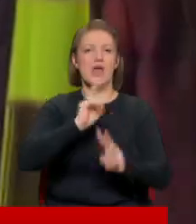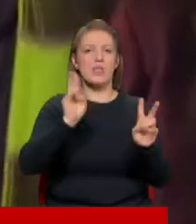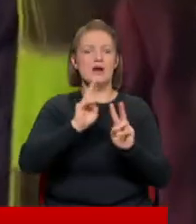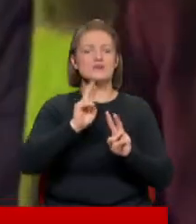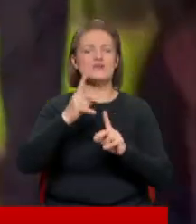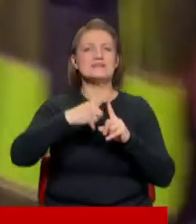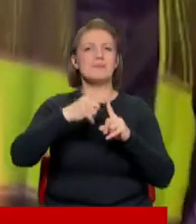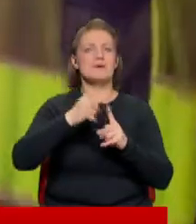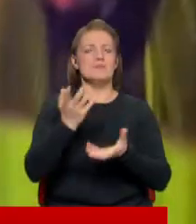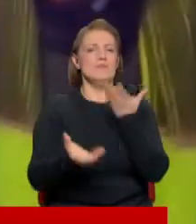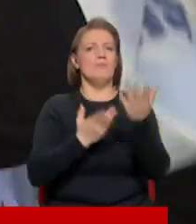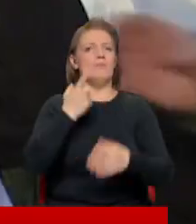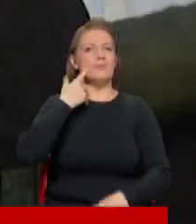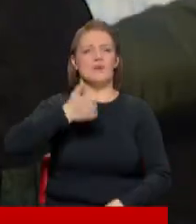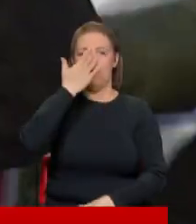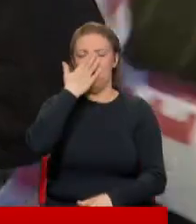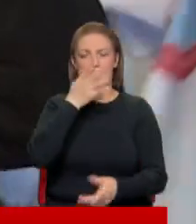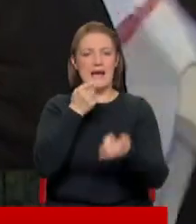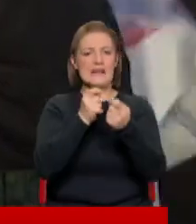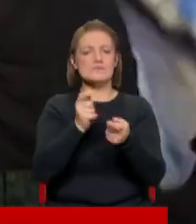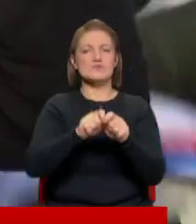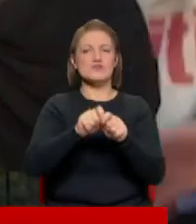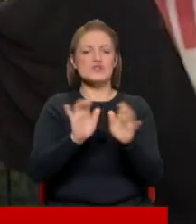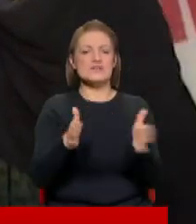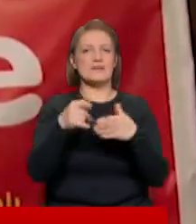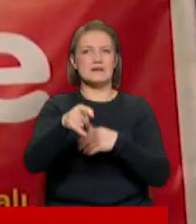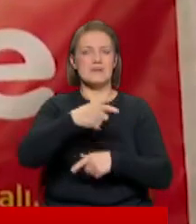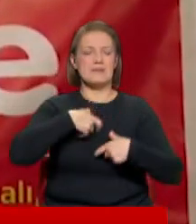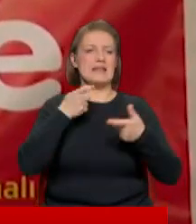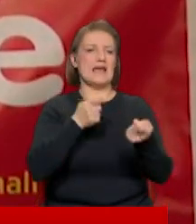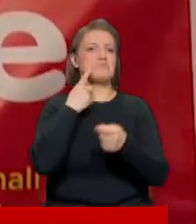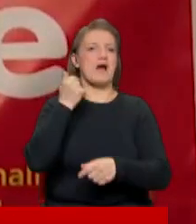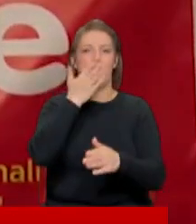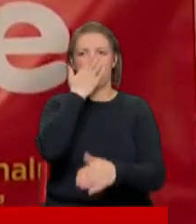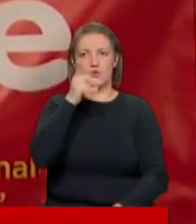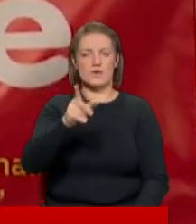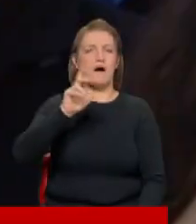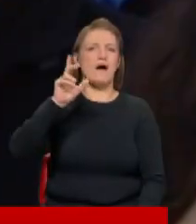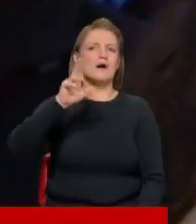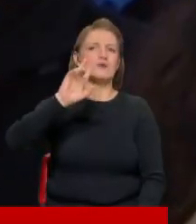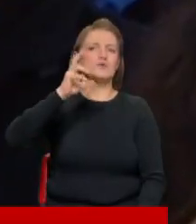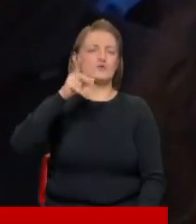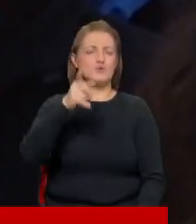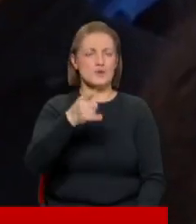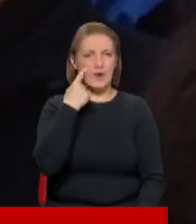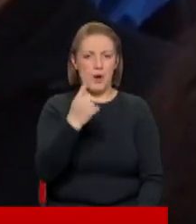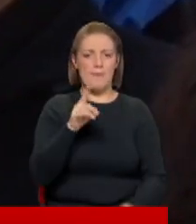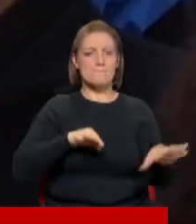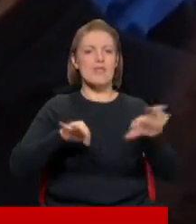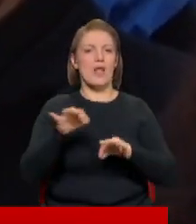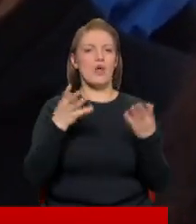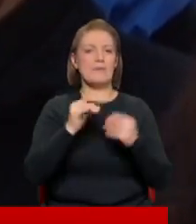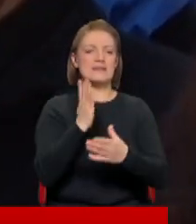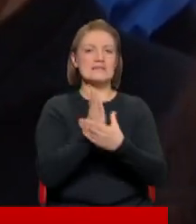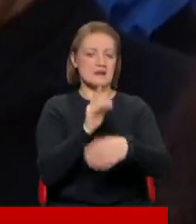Tabii Kaynaklar Bakanlığı önünde, Eğitim İş Sendikası Milli Eğitim Bakanlığı önündeydi, aydınlık talep ettiler. Gün ışığına göre planlanmayan